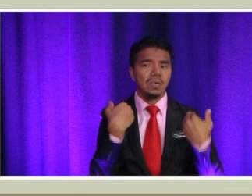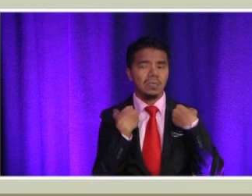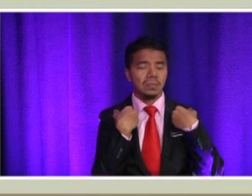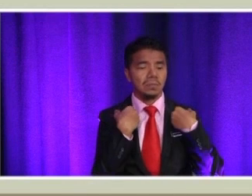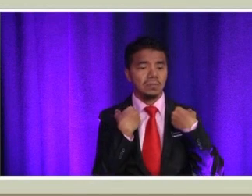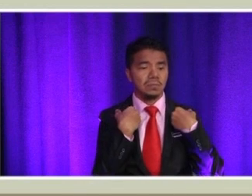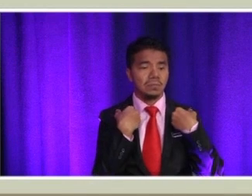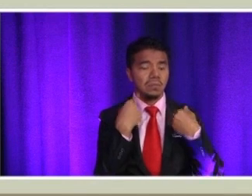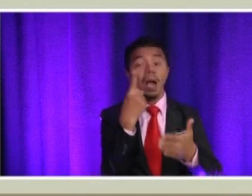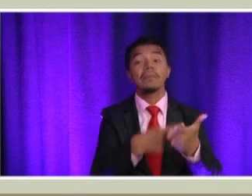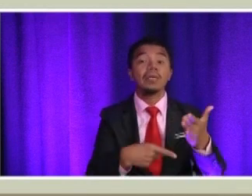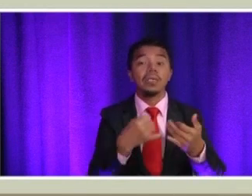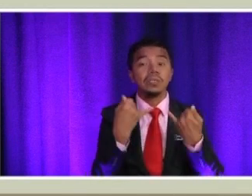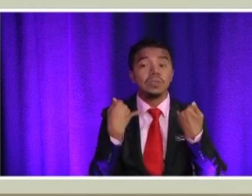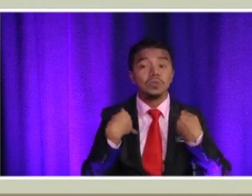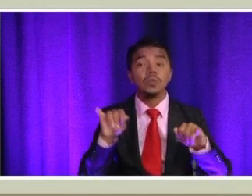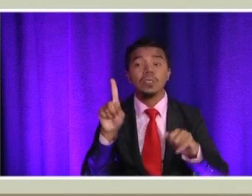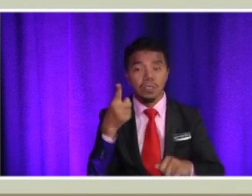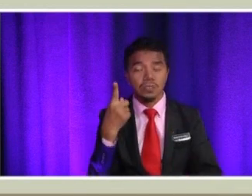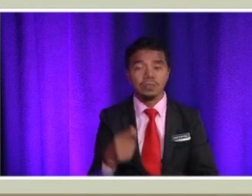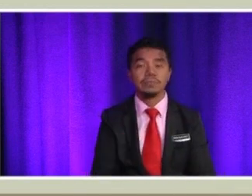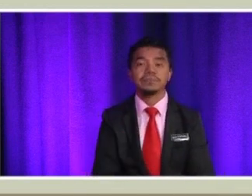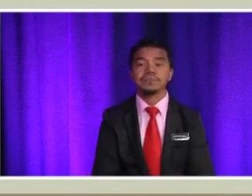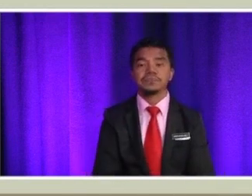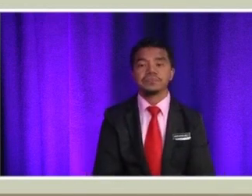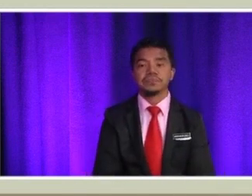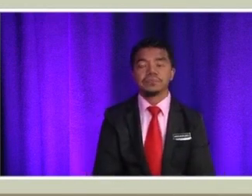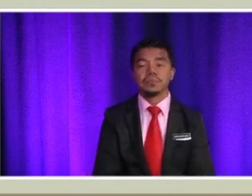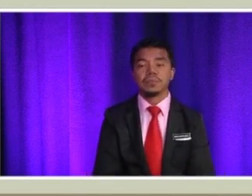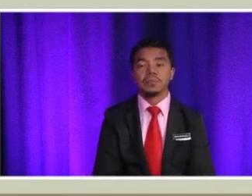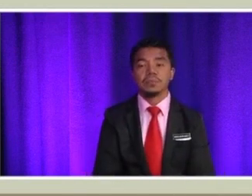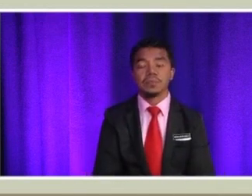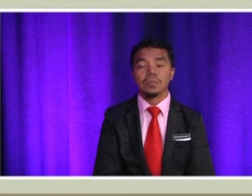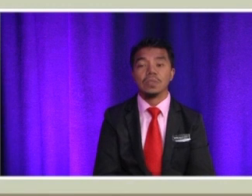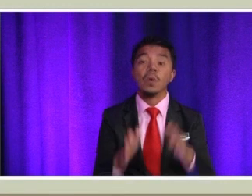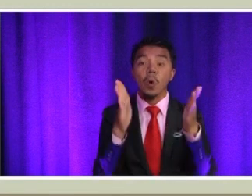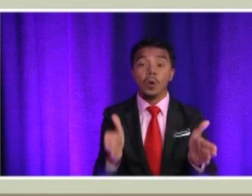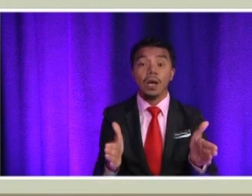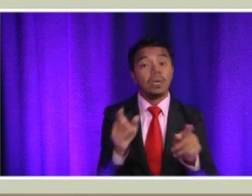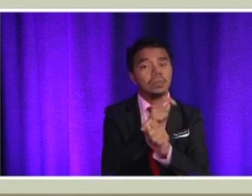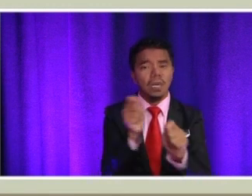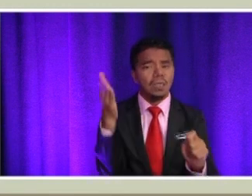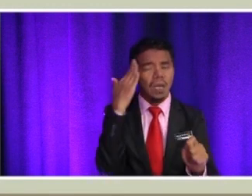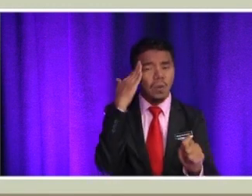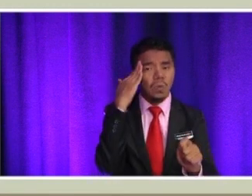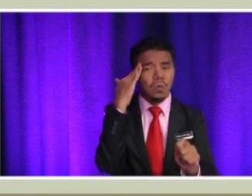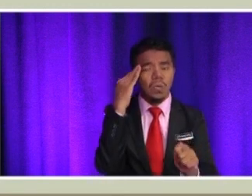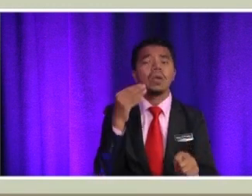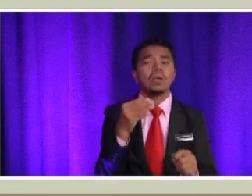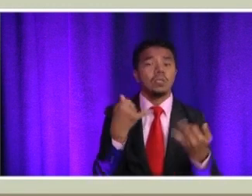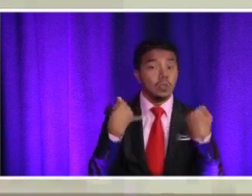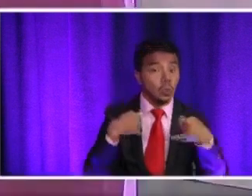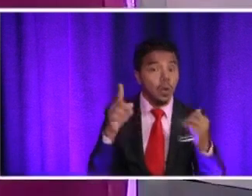tak ada. Jadi pelanggan bila katalah pelanggan pergi dia tak tahu ni kedai jual apa. Kan? Jadi ini jawapan dia lah.